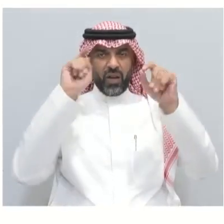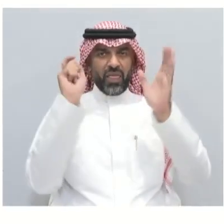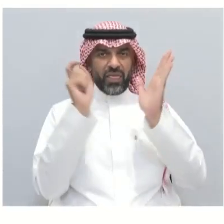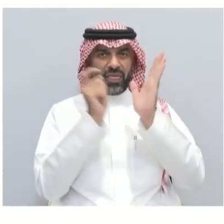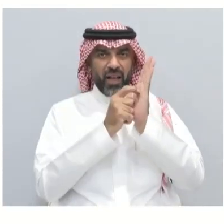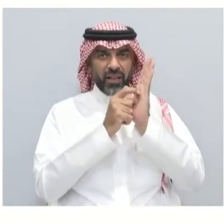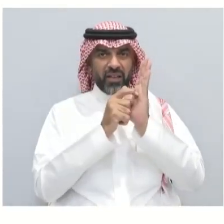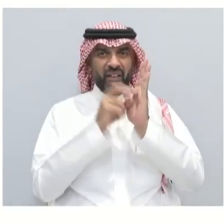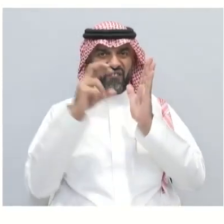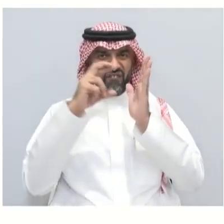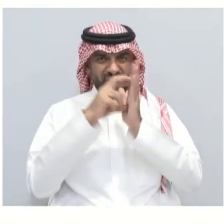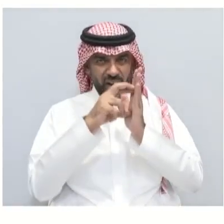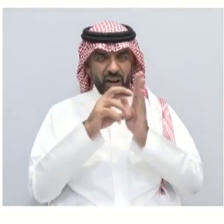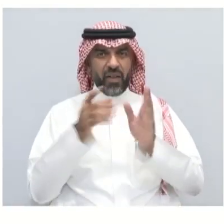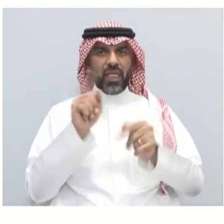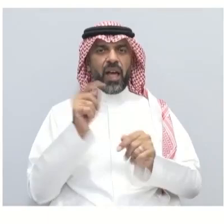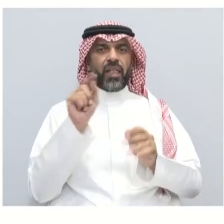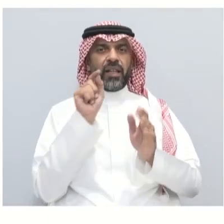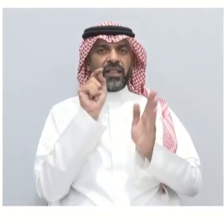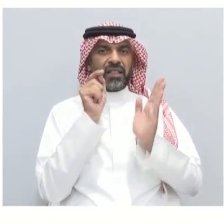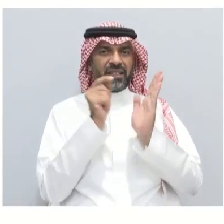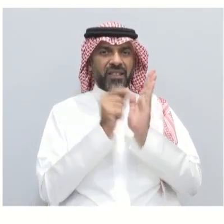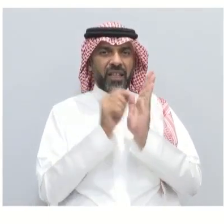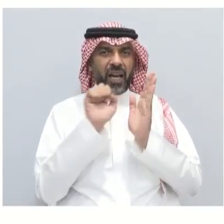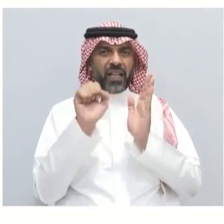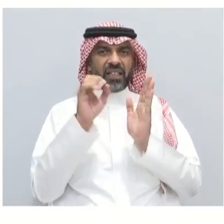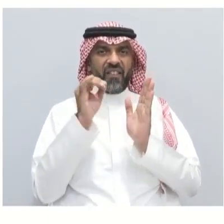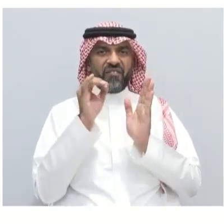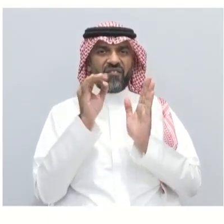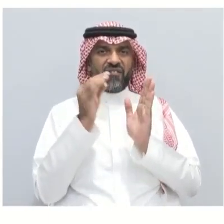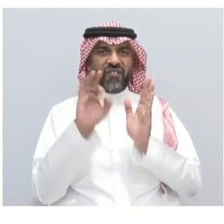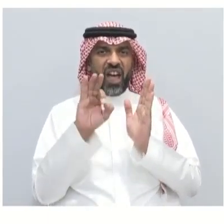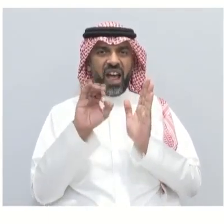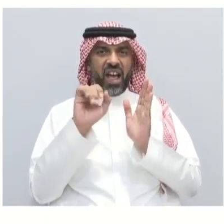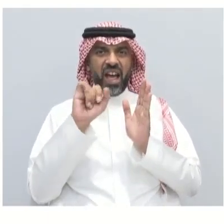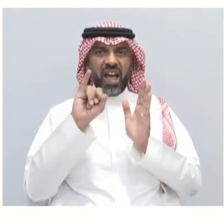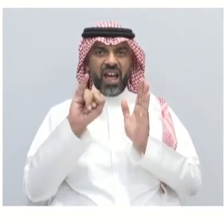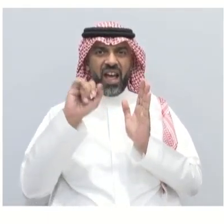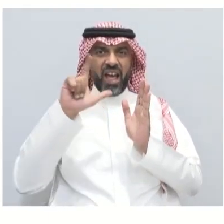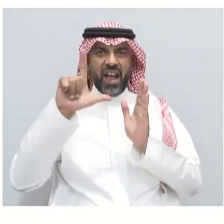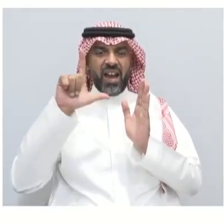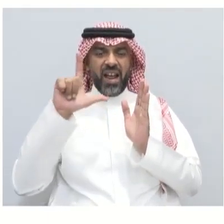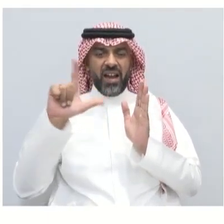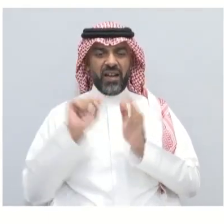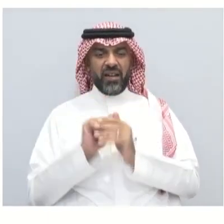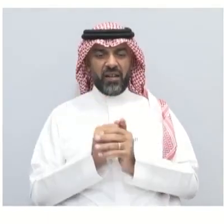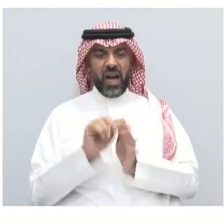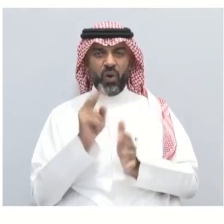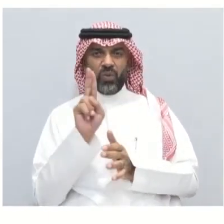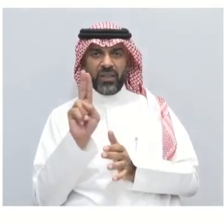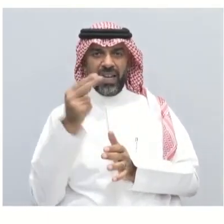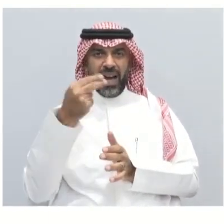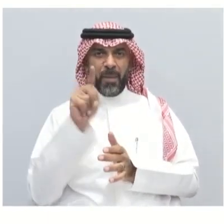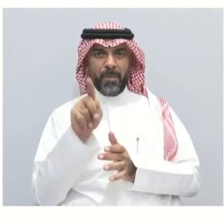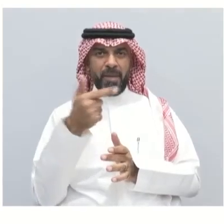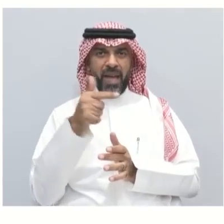مجموعه الفقره يوجد زر خاص بالفيل او يوجد على شكل دلو وهو خاص بالفل هو خاص